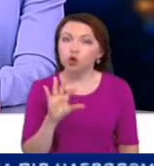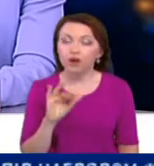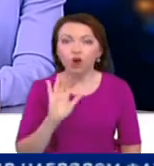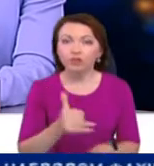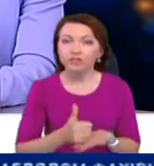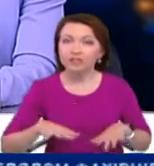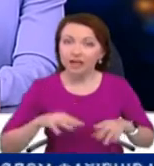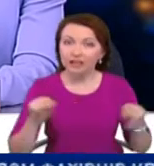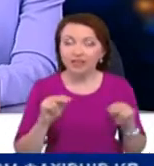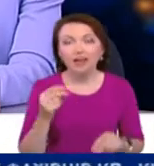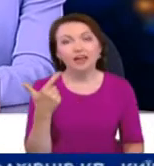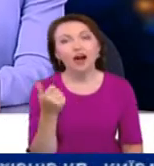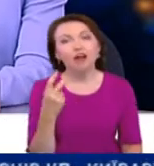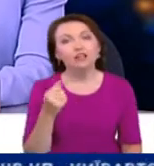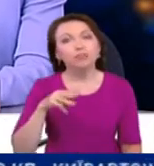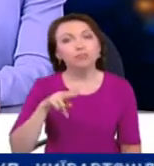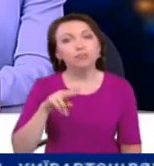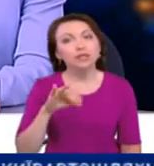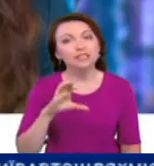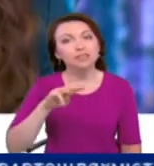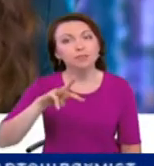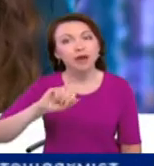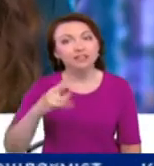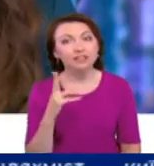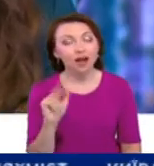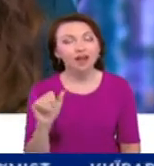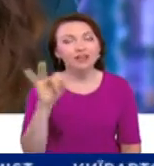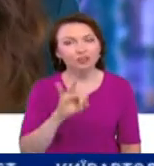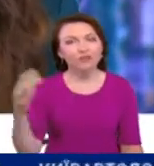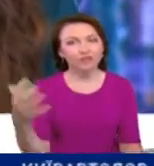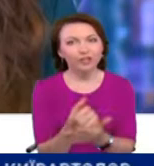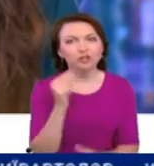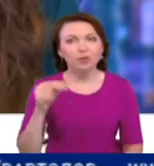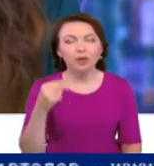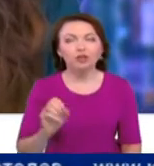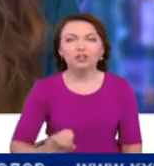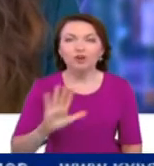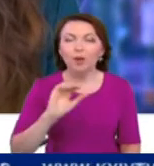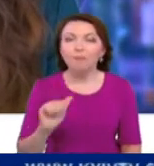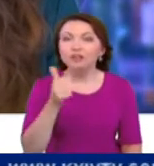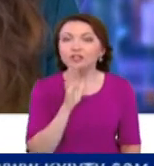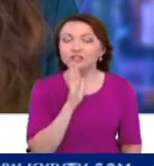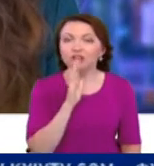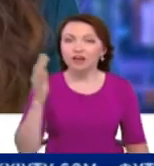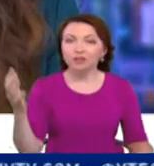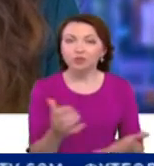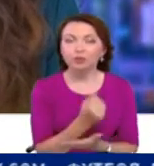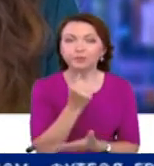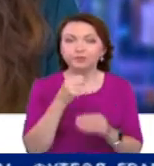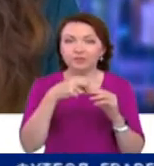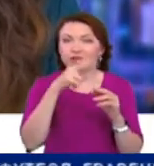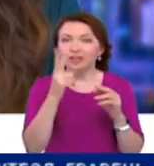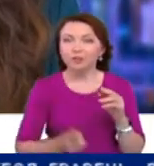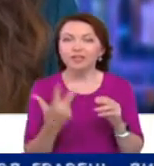Ганна Письменська, яка історично виграла чемпіонат Європи, стала першою дівчиною, яка здобула на трампліні 3